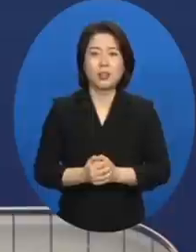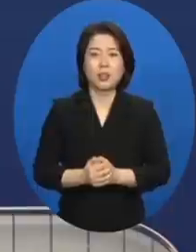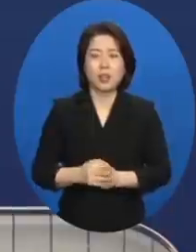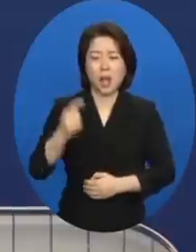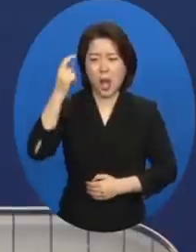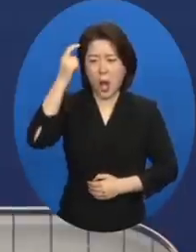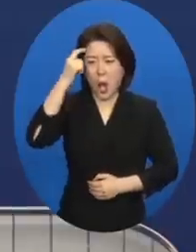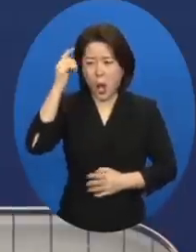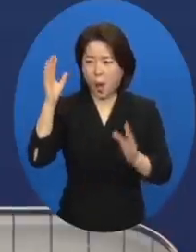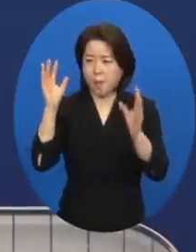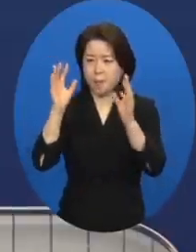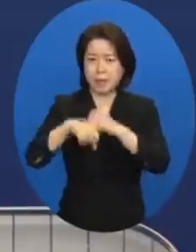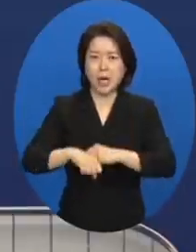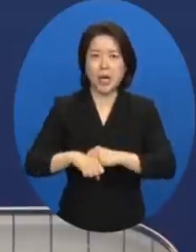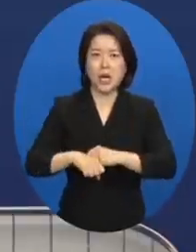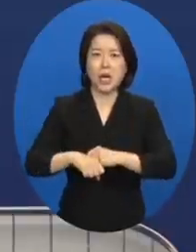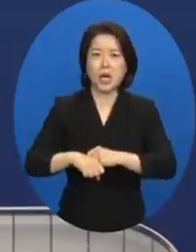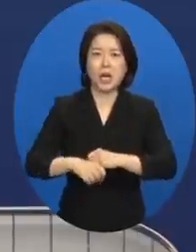멘붕이 와서